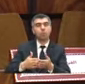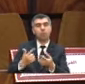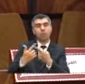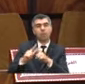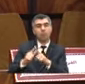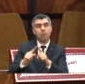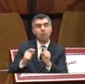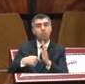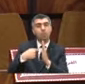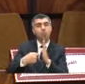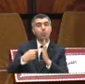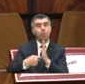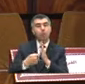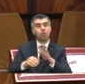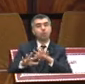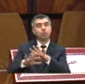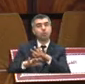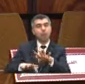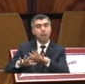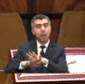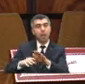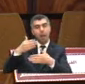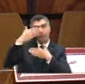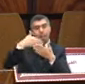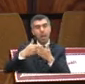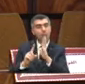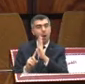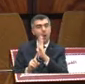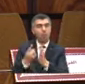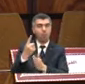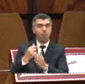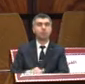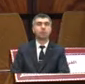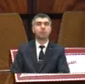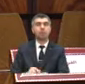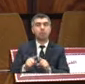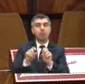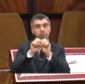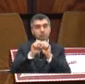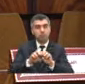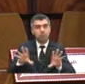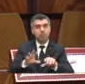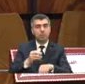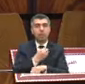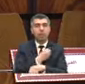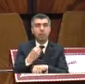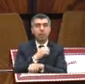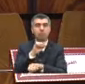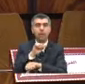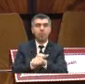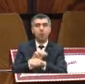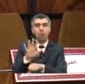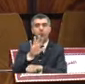أضخم مشروع اجتماعي في تاريخ المغرب الحديث، ويتعلق الأمر بتعميم الحماية الاجتماعية على